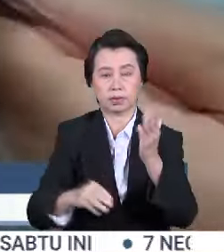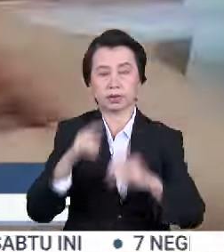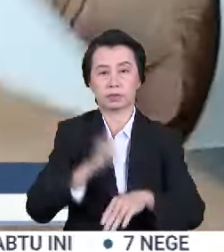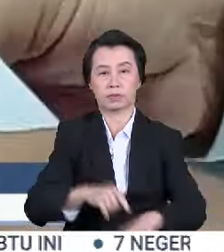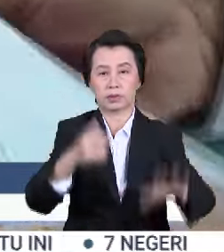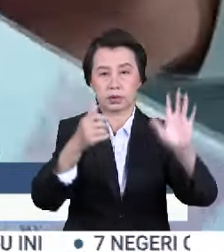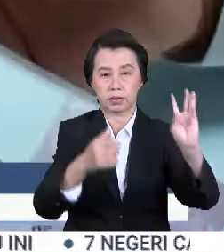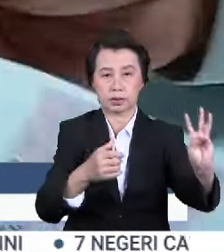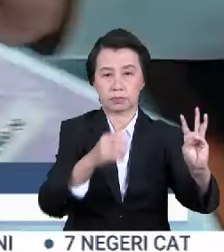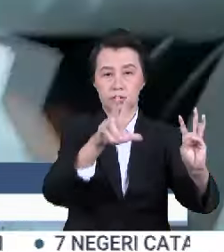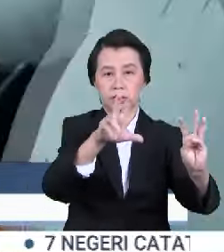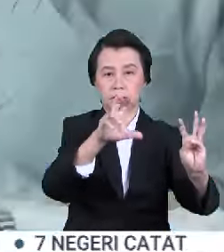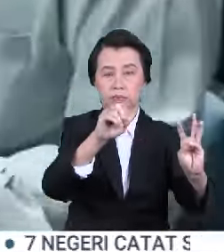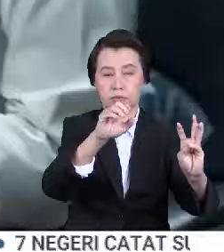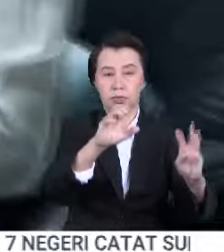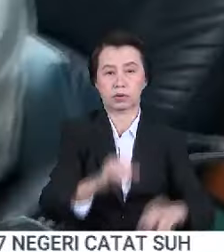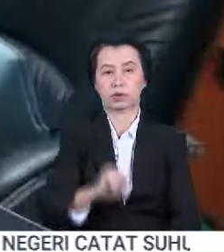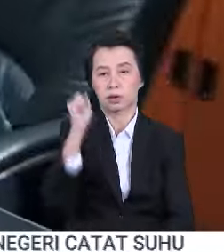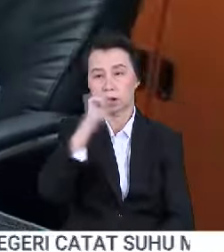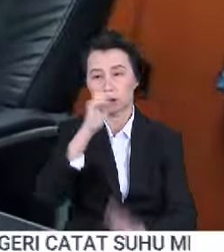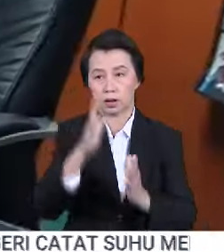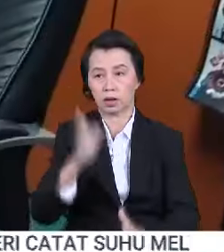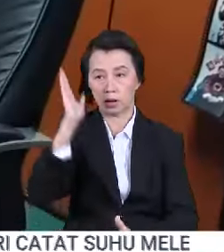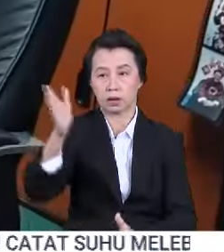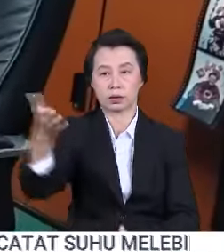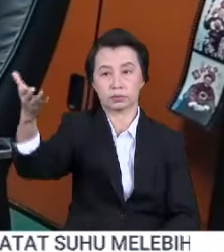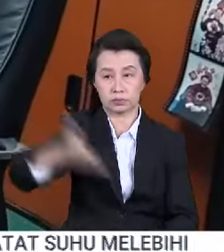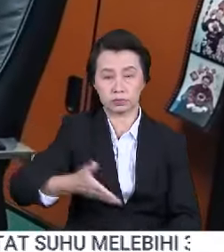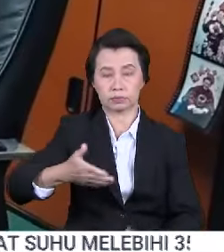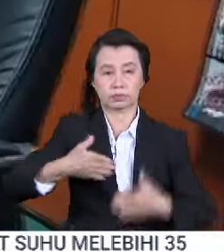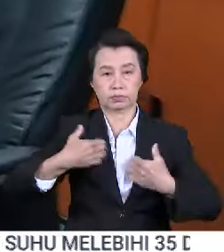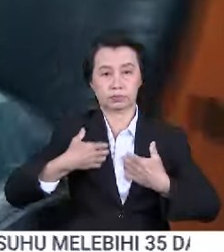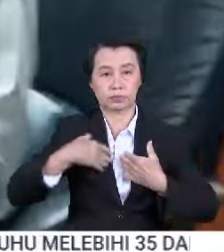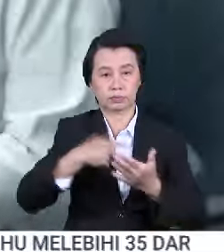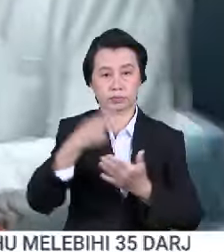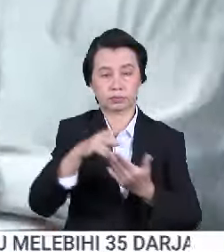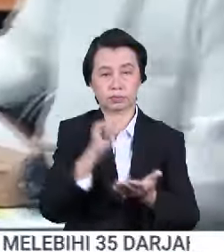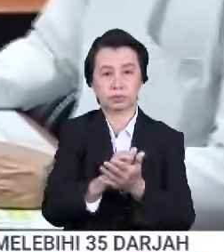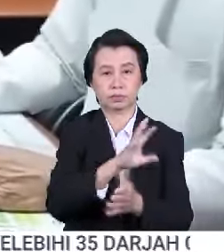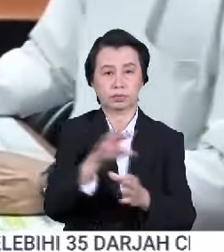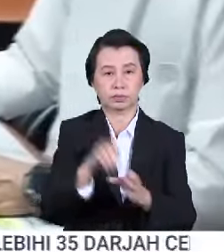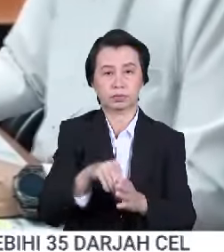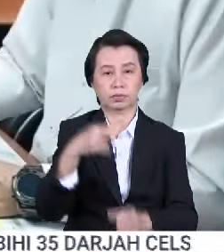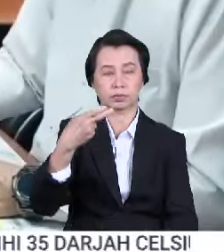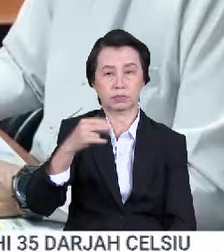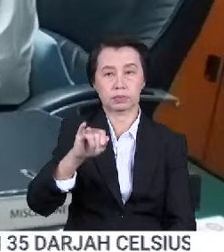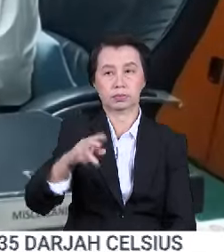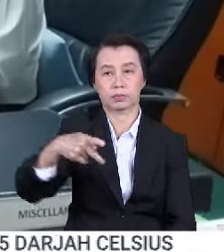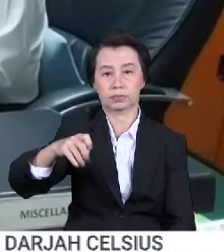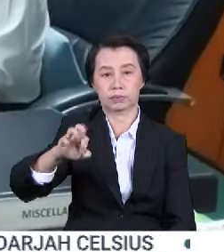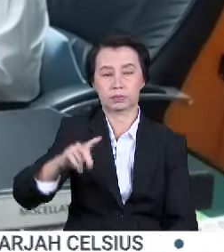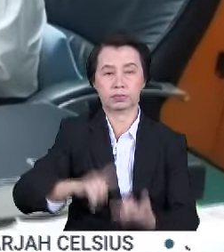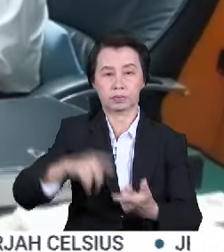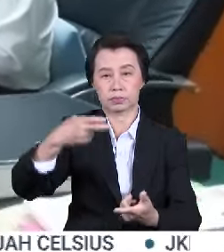06.30 petang antara artis kesempatan yang akan memeriahkan suasana semasa program tersebut termasuk Harry Francis Winny